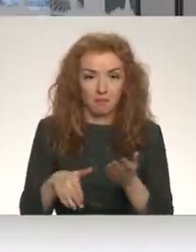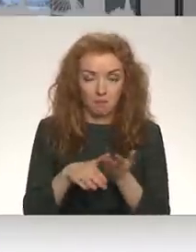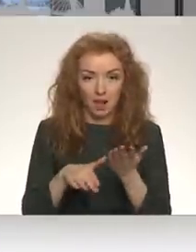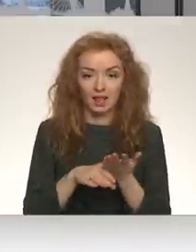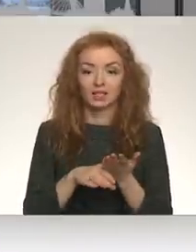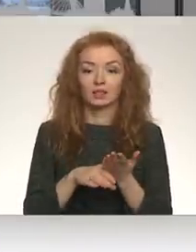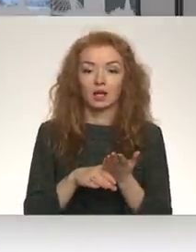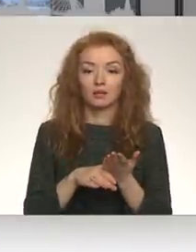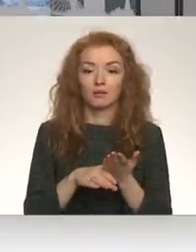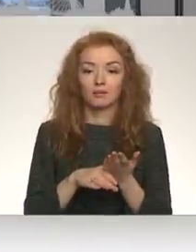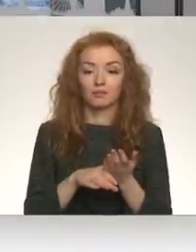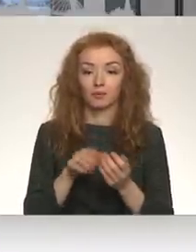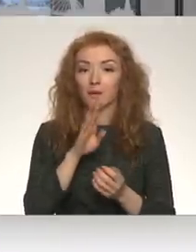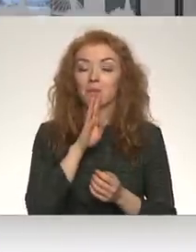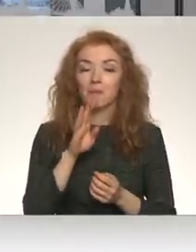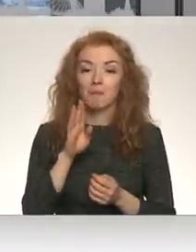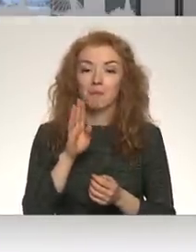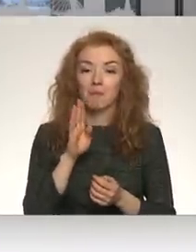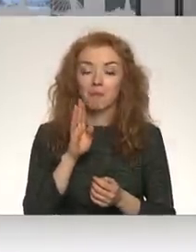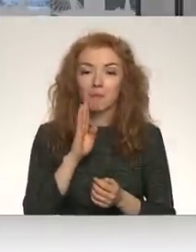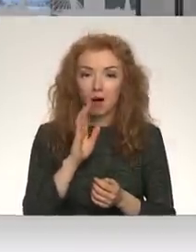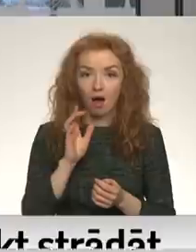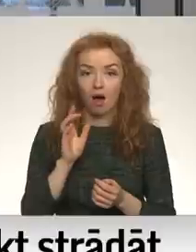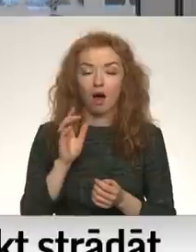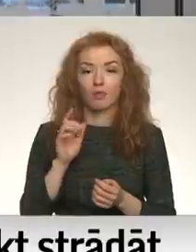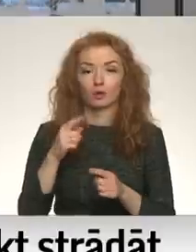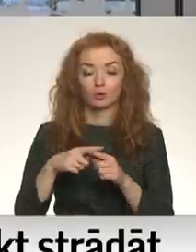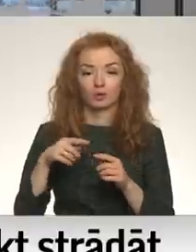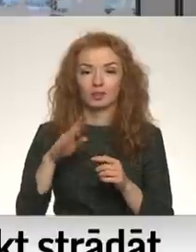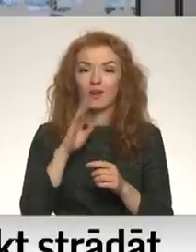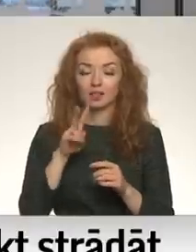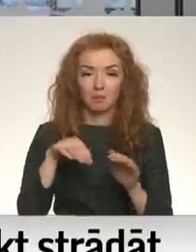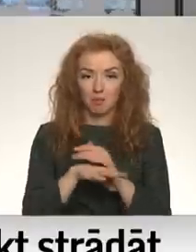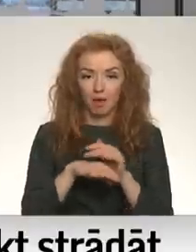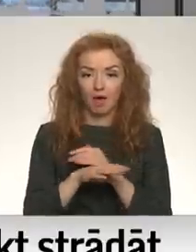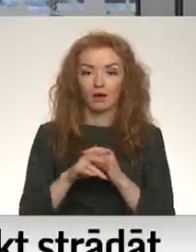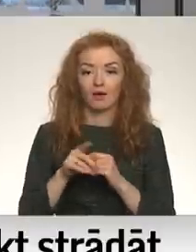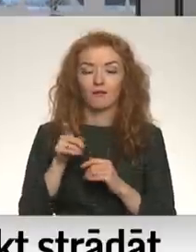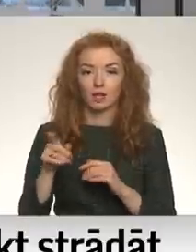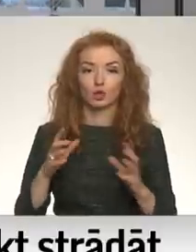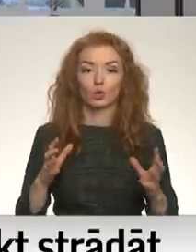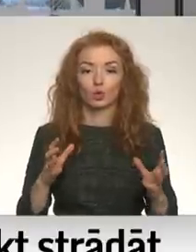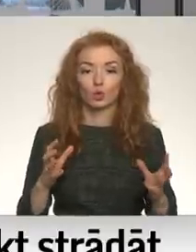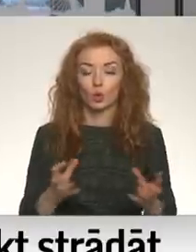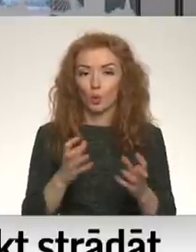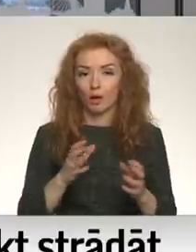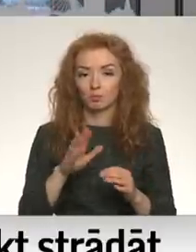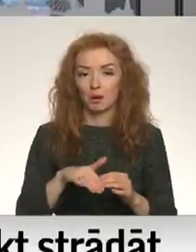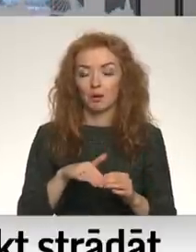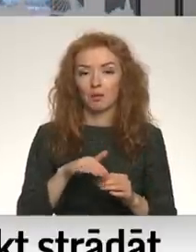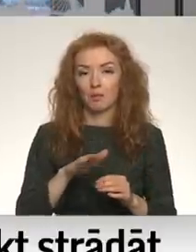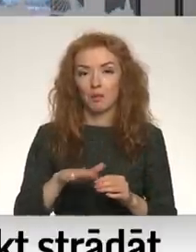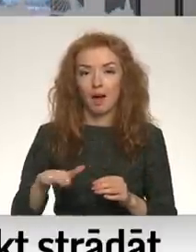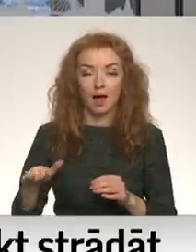šīs mātes un bēglis, kā saka sievietes, ja, ka viņas šobrīd rūpējās par tiem bērniņiem, kas